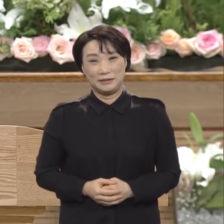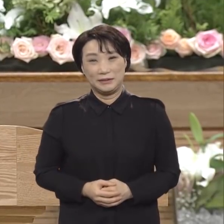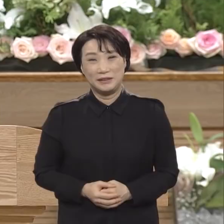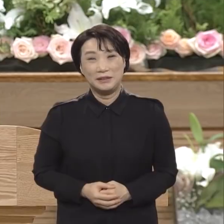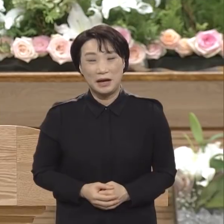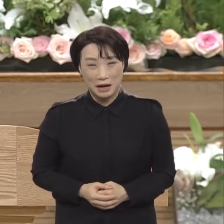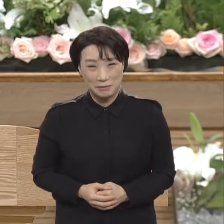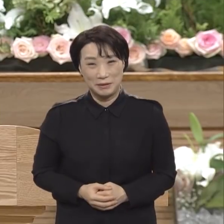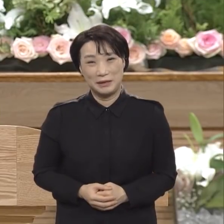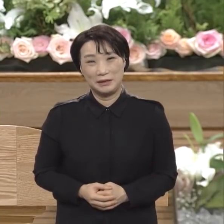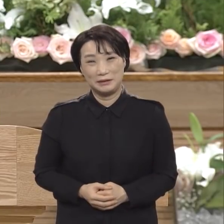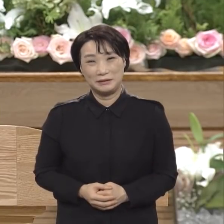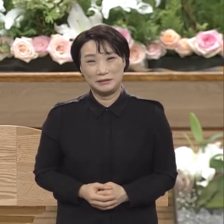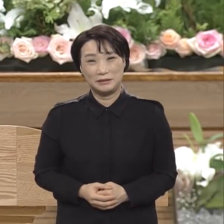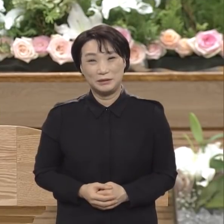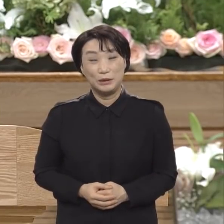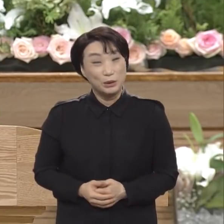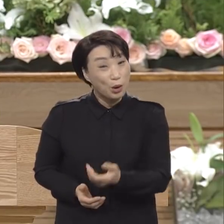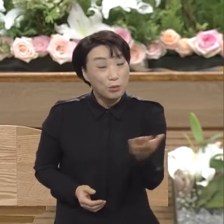핍박하였느니라.